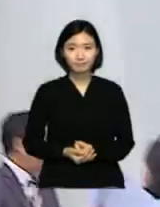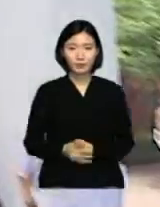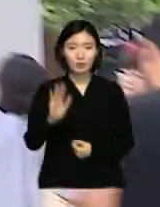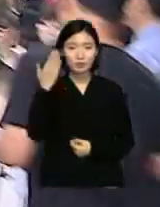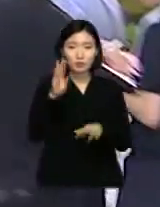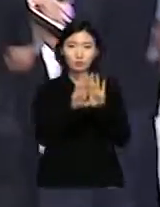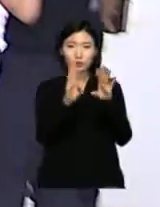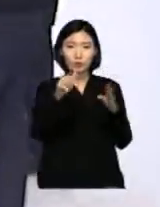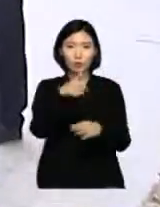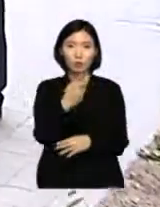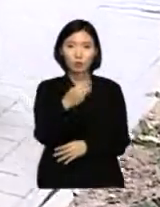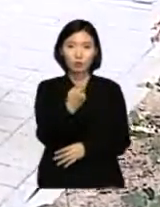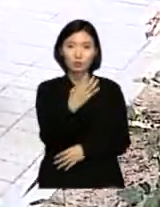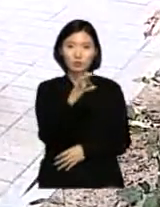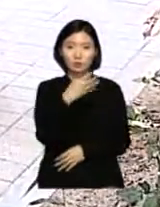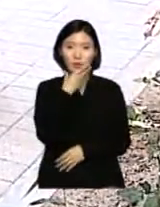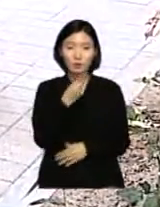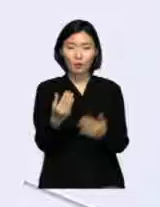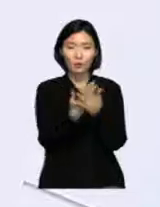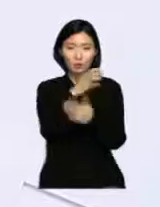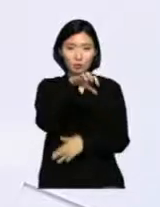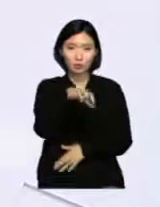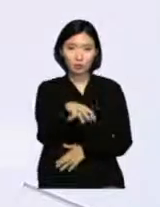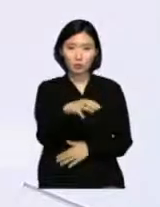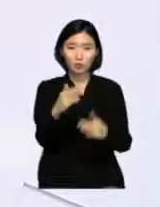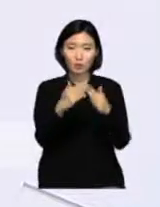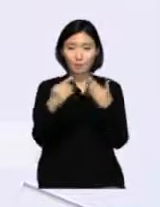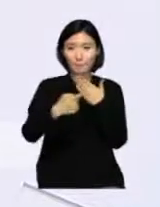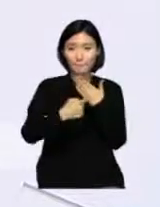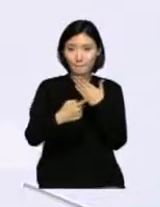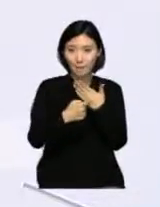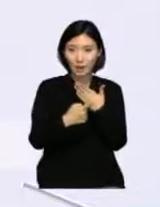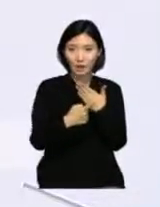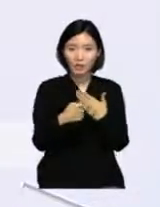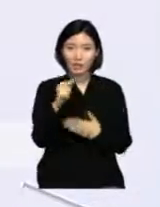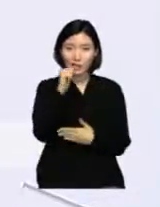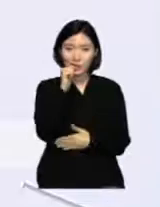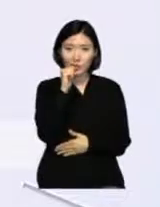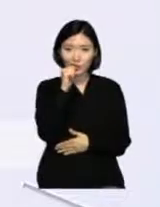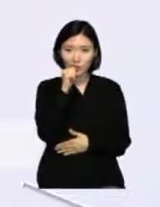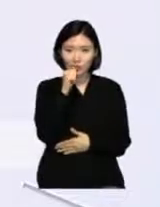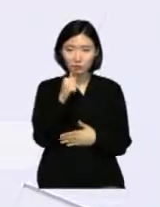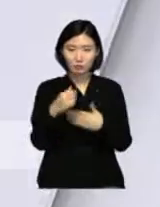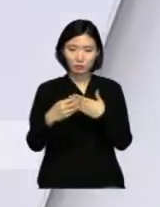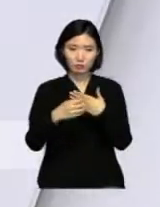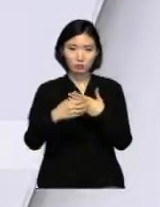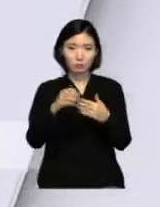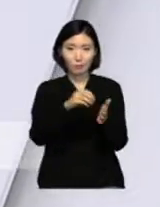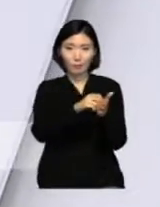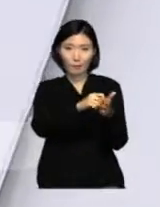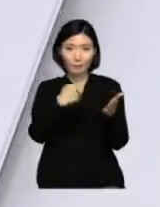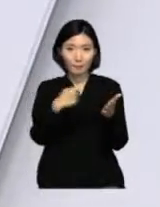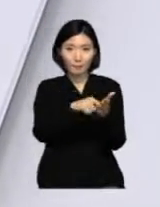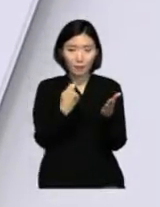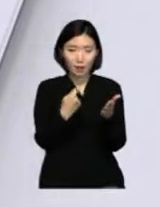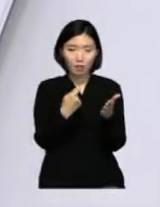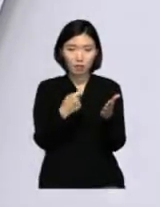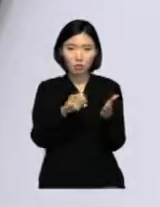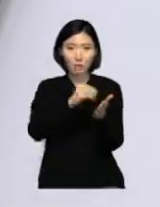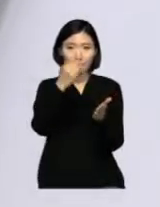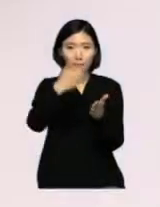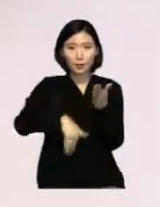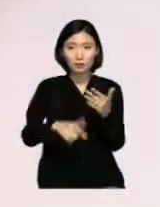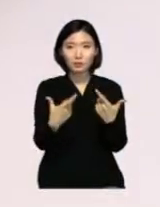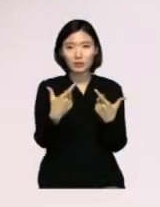최근 문 연 공릉 행복발전소입니다. 건물 외벽을 장식한 알루미늄 철제를 손으로 잡아 끌자 금방이라도 떨어질